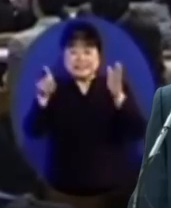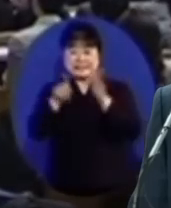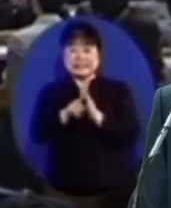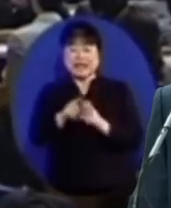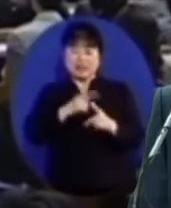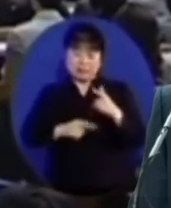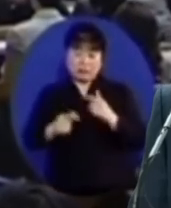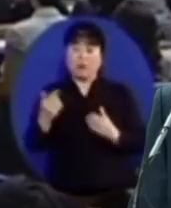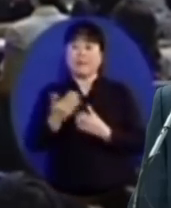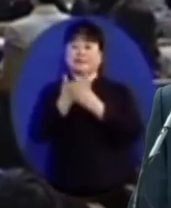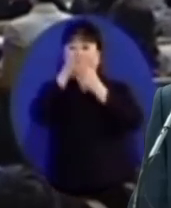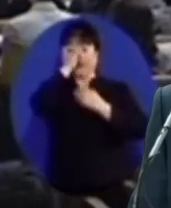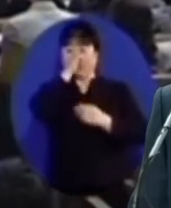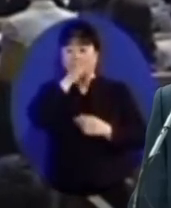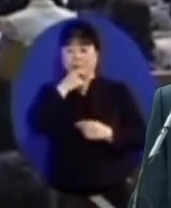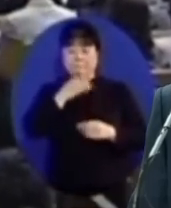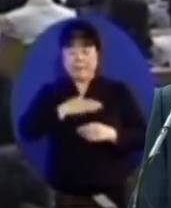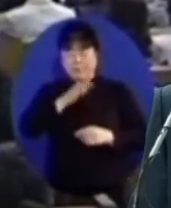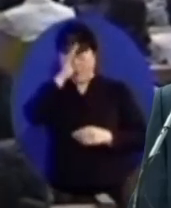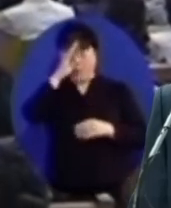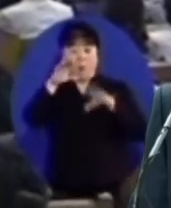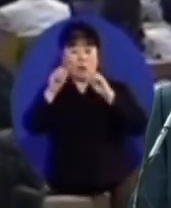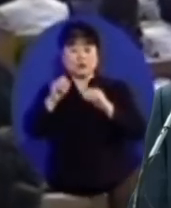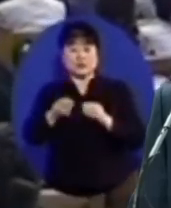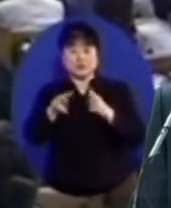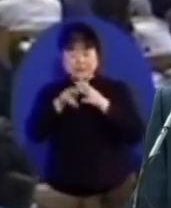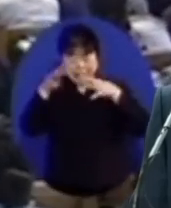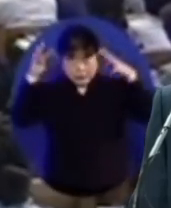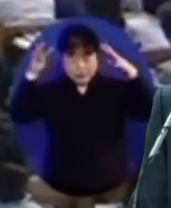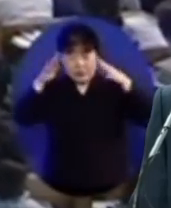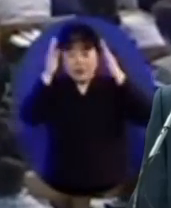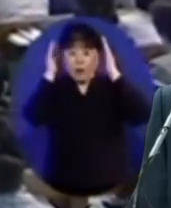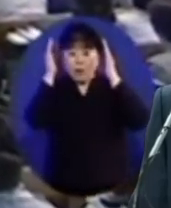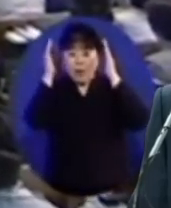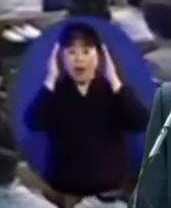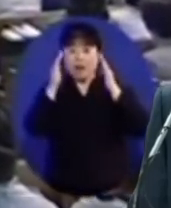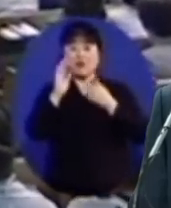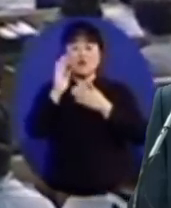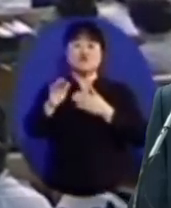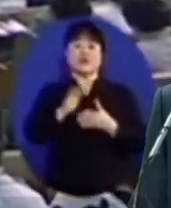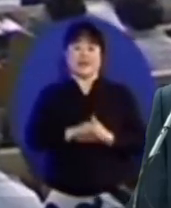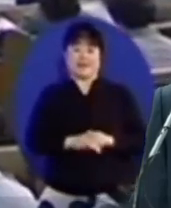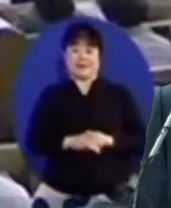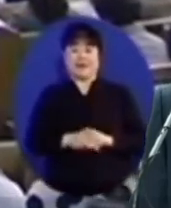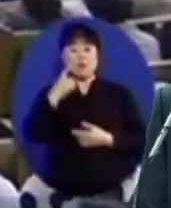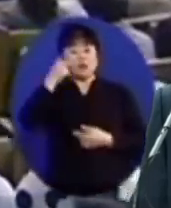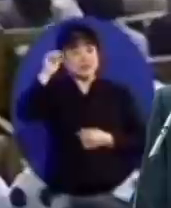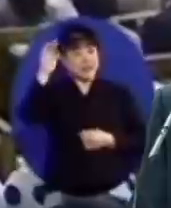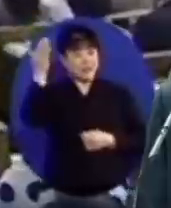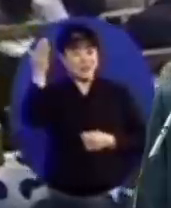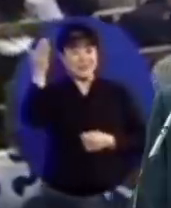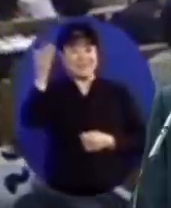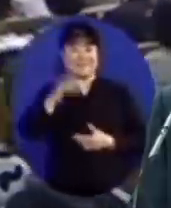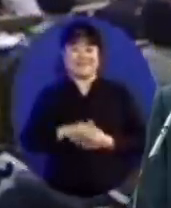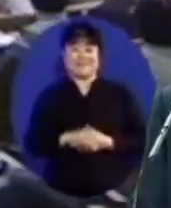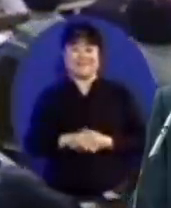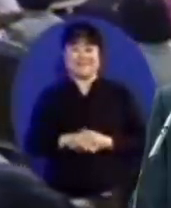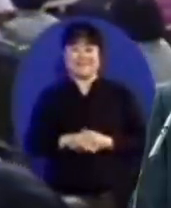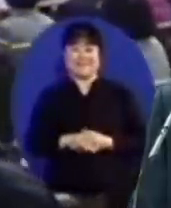점점 나아지자 폐병이 낫고 신학교에 들어가서 공부를 하고 그 다음 나와서 목사가 되었는데